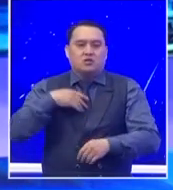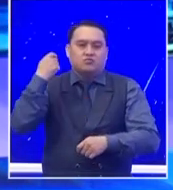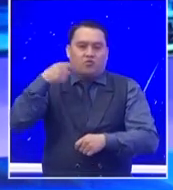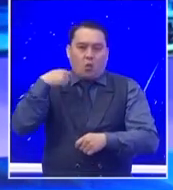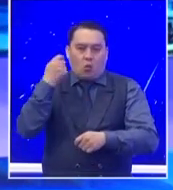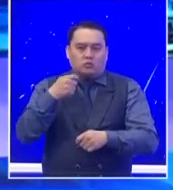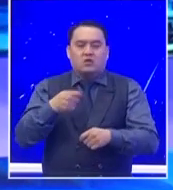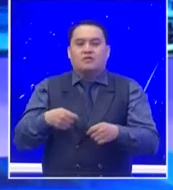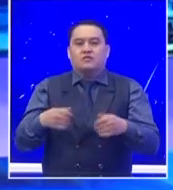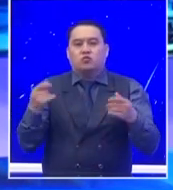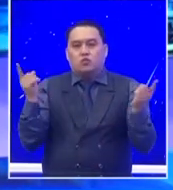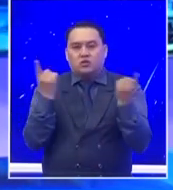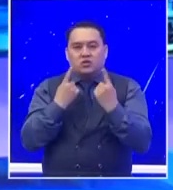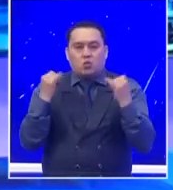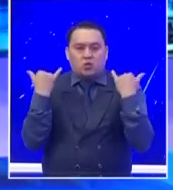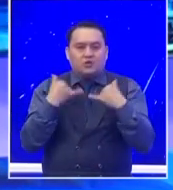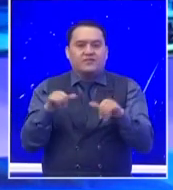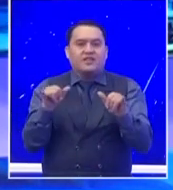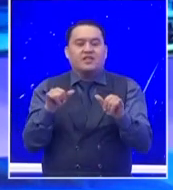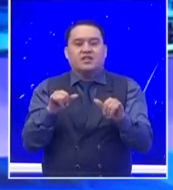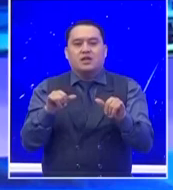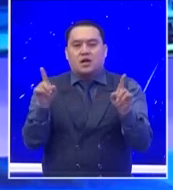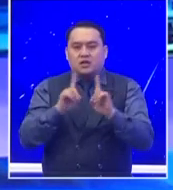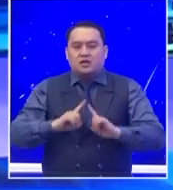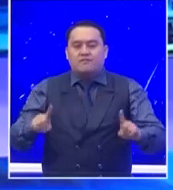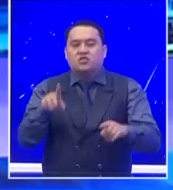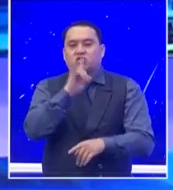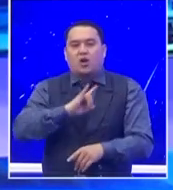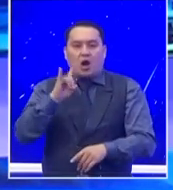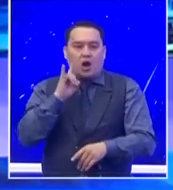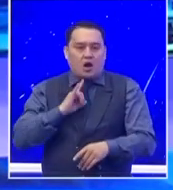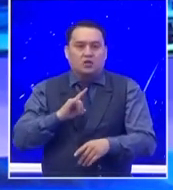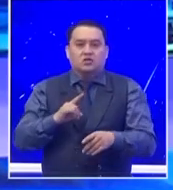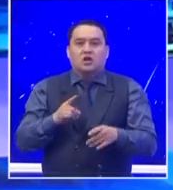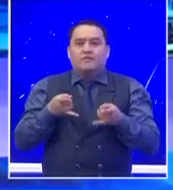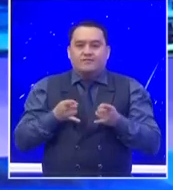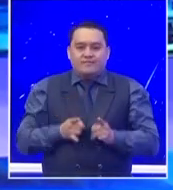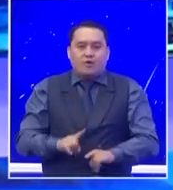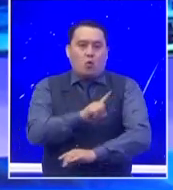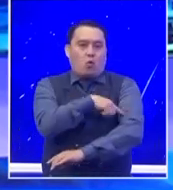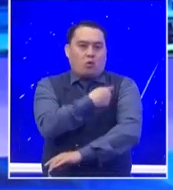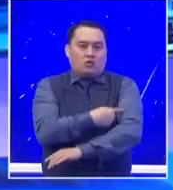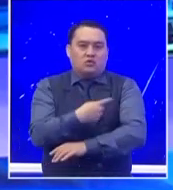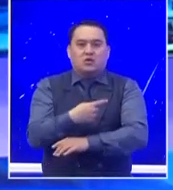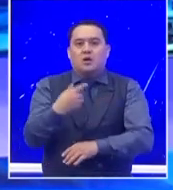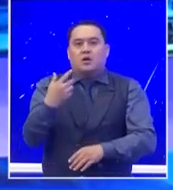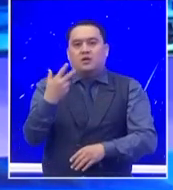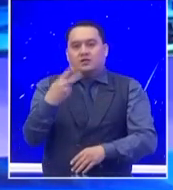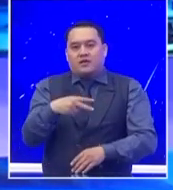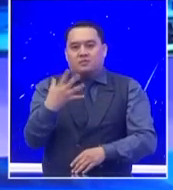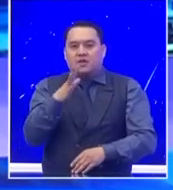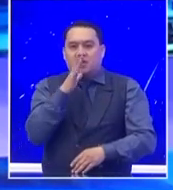группа встретилась с удивительной женщиной, профессионалом с большой буквы, акушер-гинекологом, которая четверть века